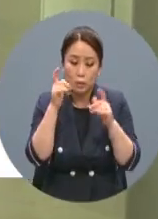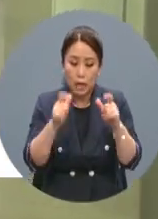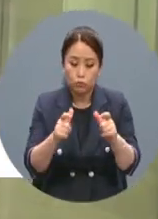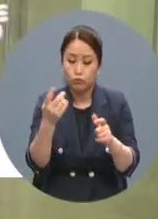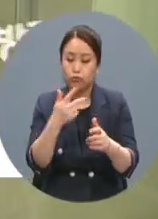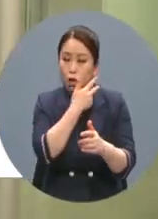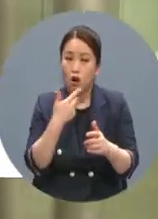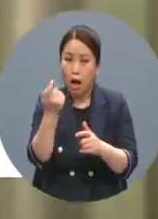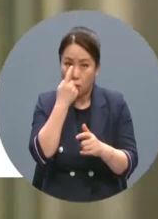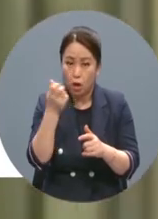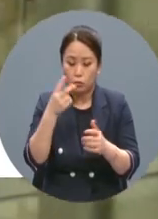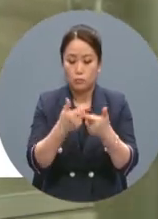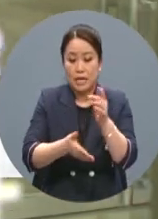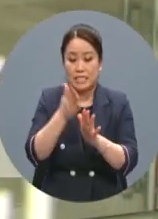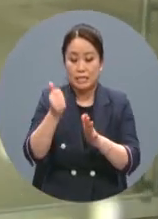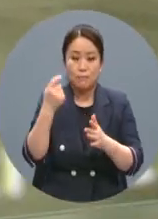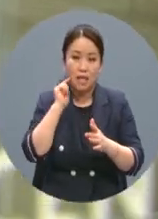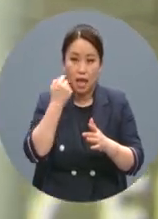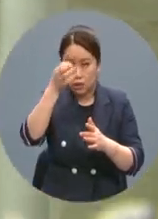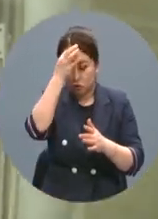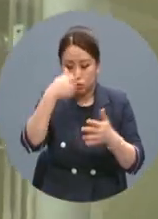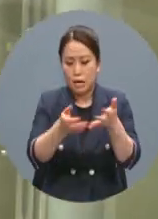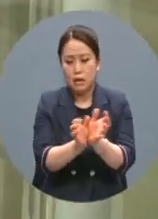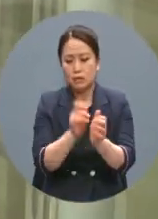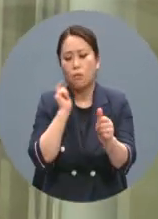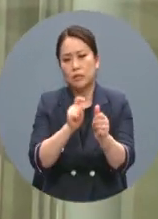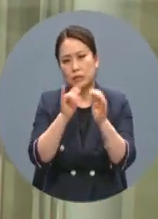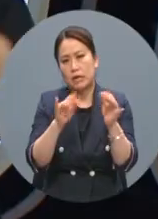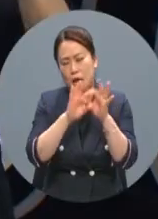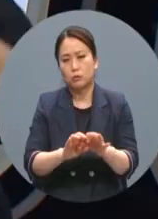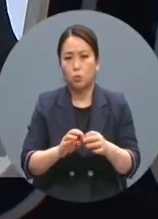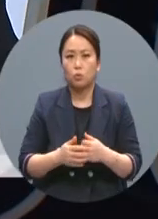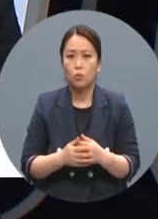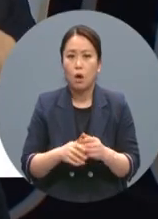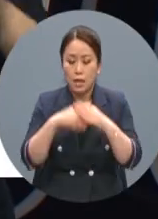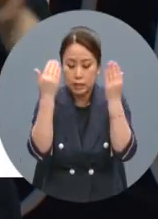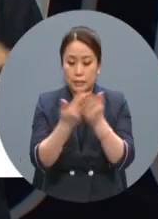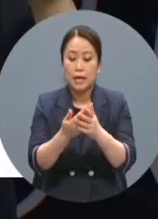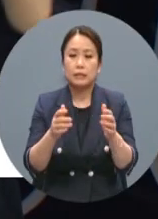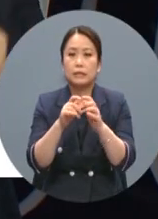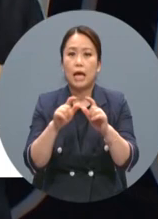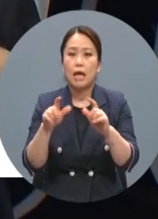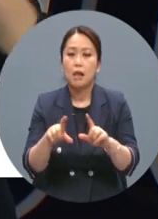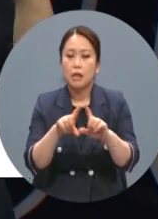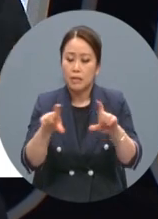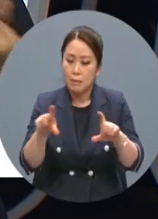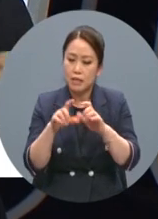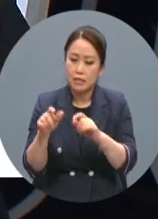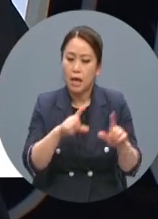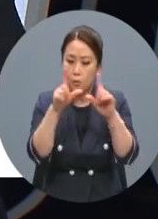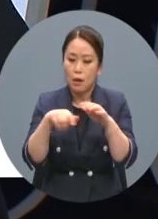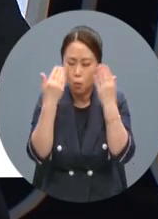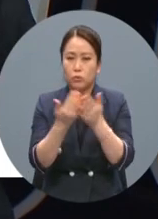어학원과 부산시립예술단에서 환자가 계속 나오고 있습니다. 일상생활 전반에 걸쳐 집단 감염